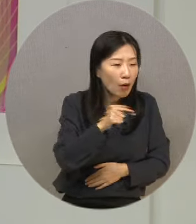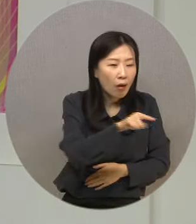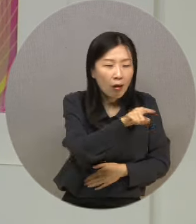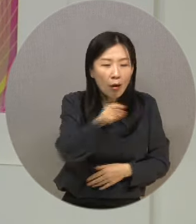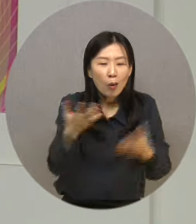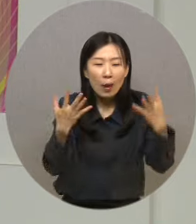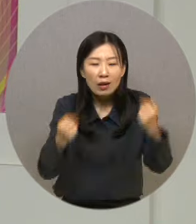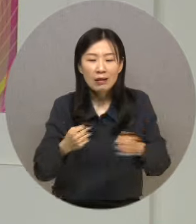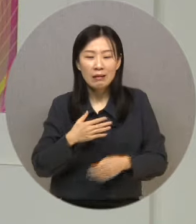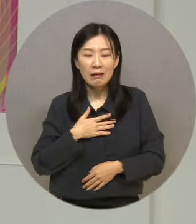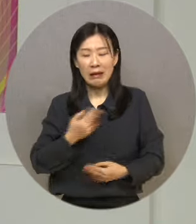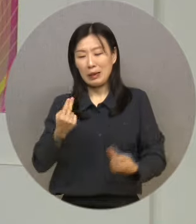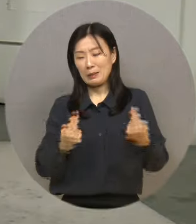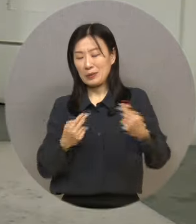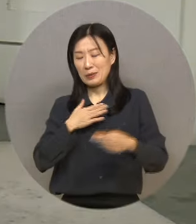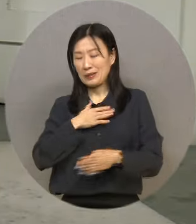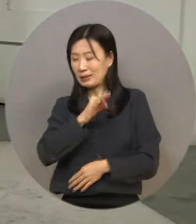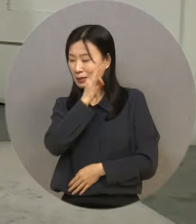왔어요.